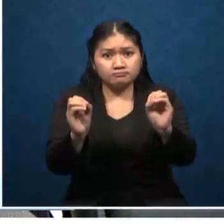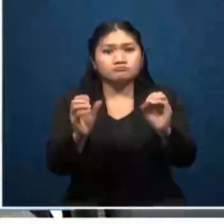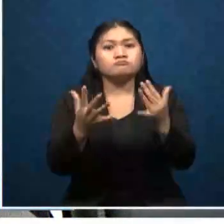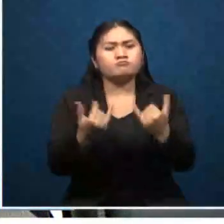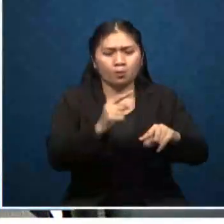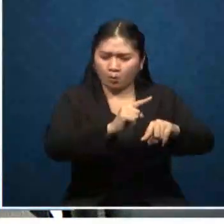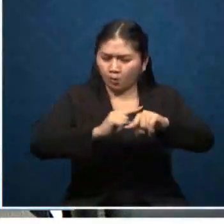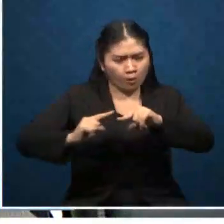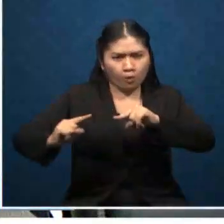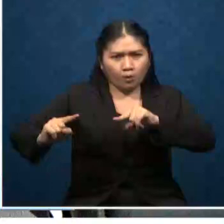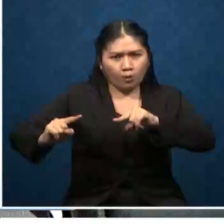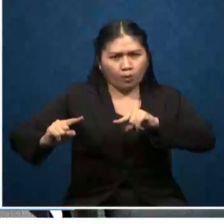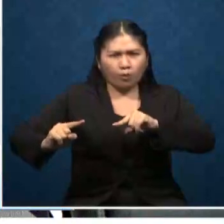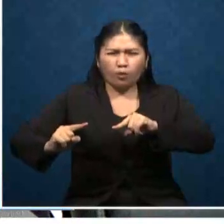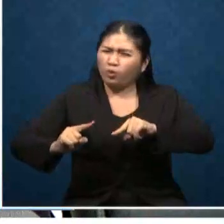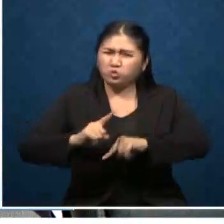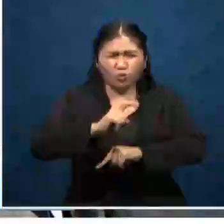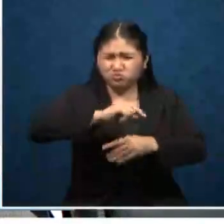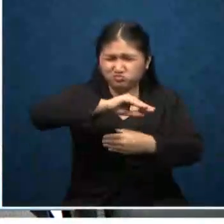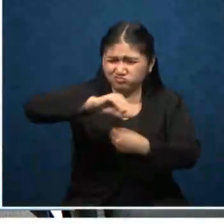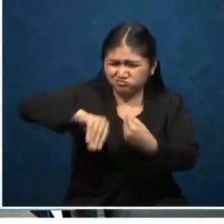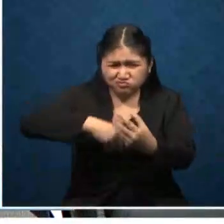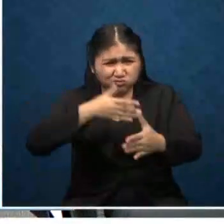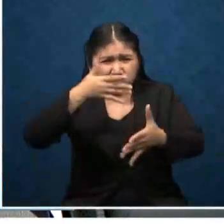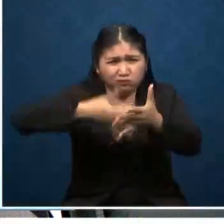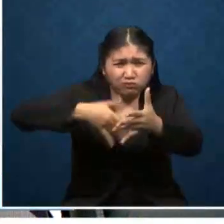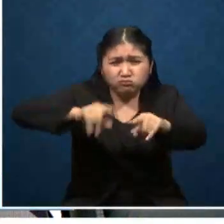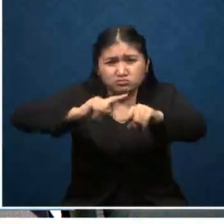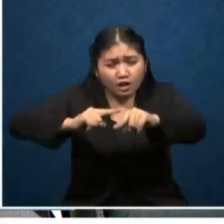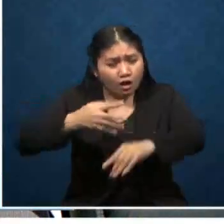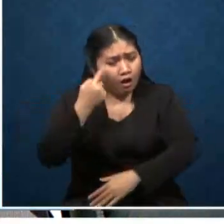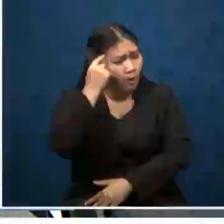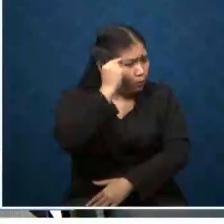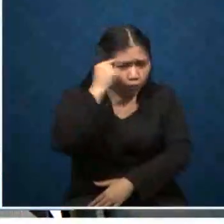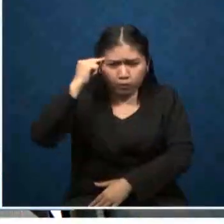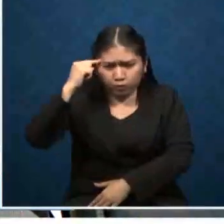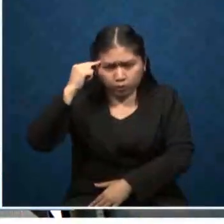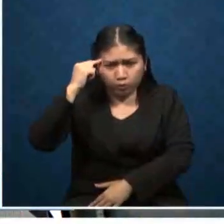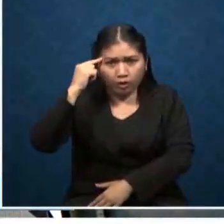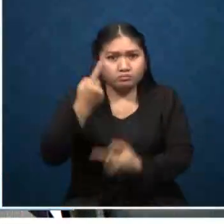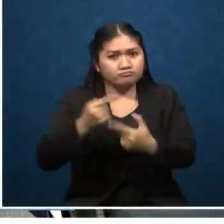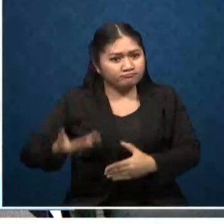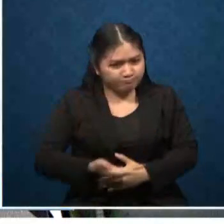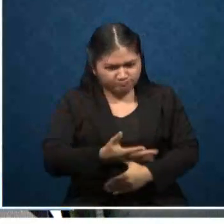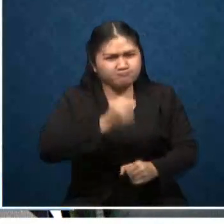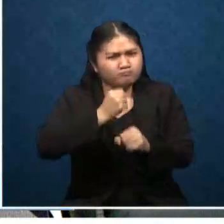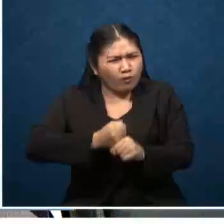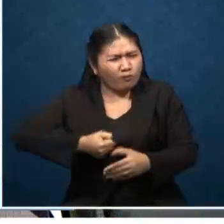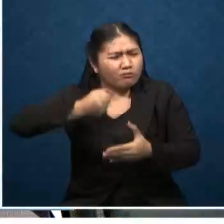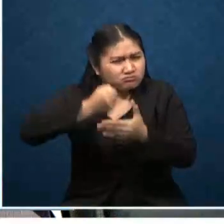เป็นภาวะวิกฤษที่ความไม่รู้แต่ท่านก็ท่มเทศทำงาน